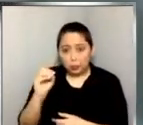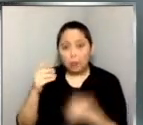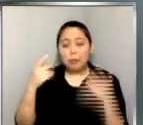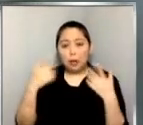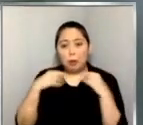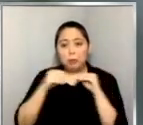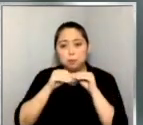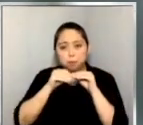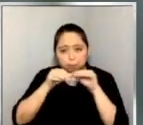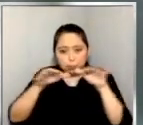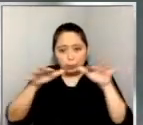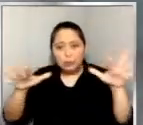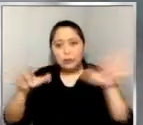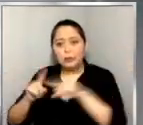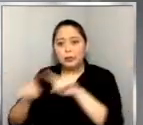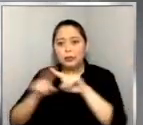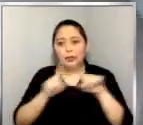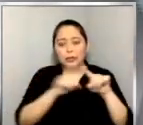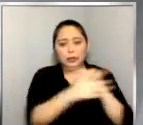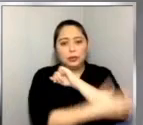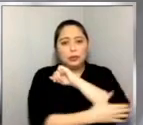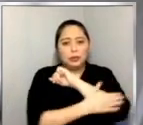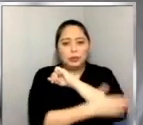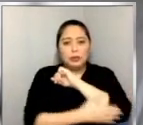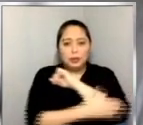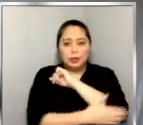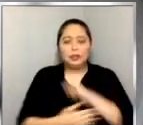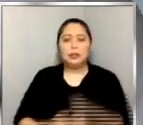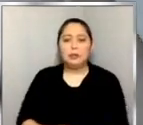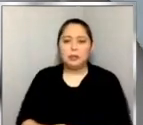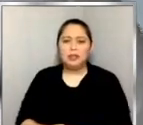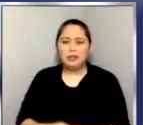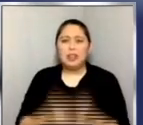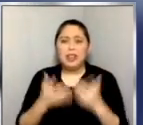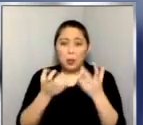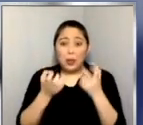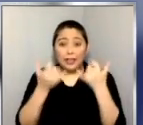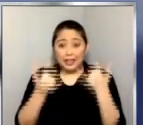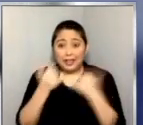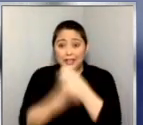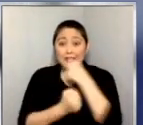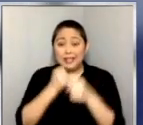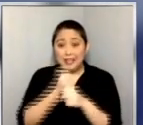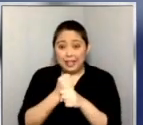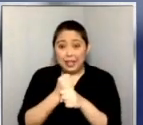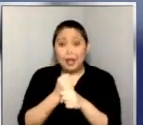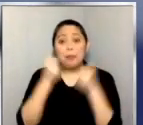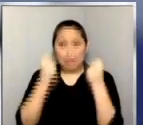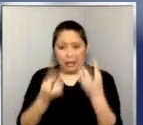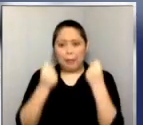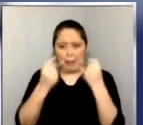ngayong taon pero naaantalaan nila ang supply. Umaasa silang bibilis ang delivery ngayong Abril at Mayo.